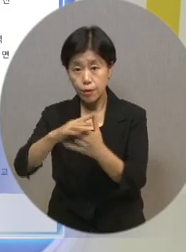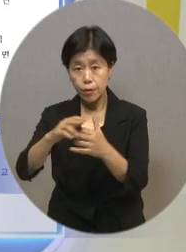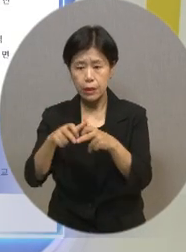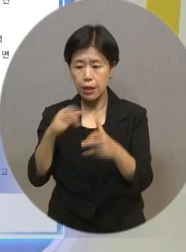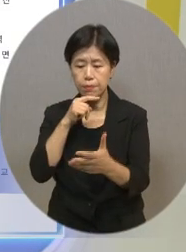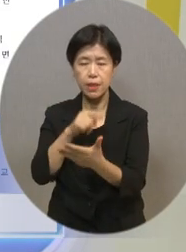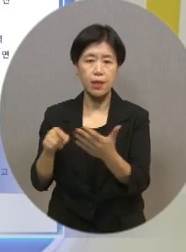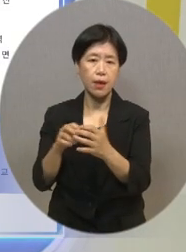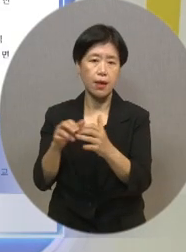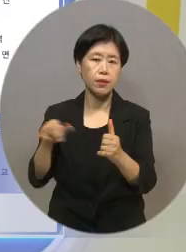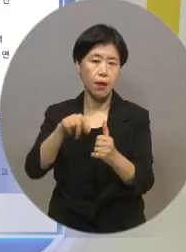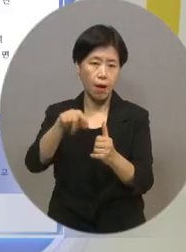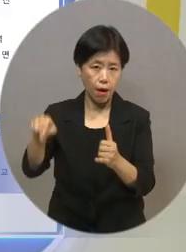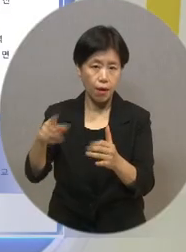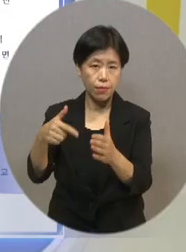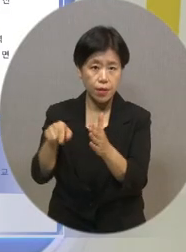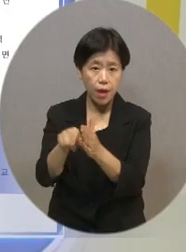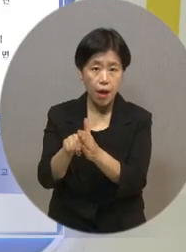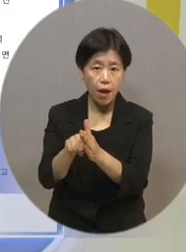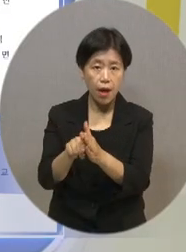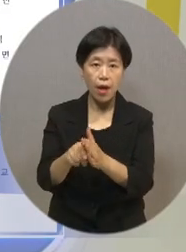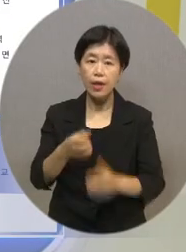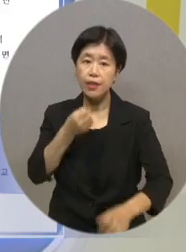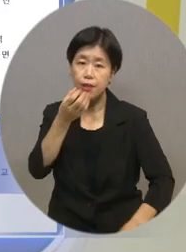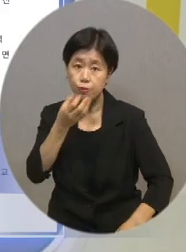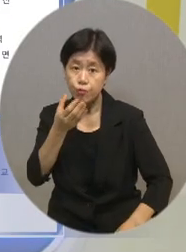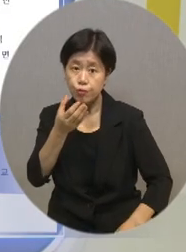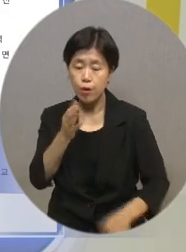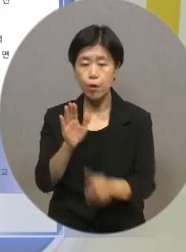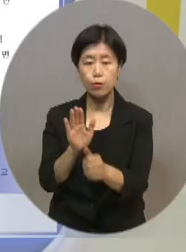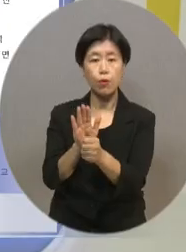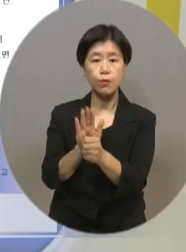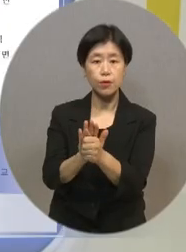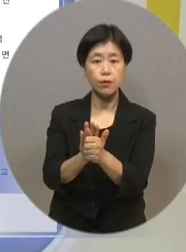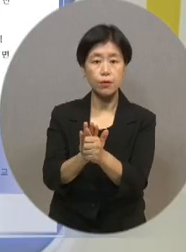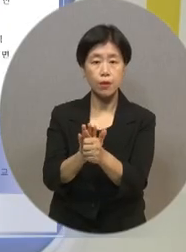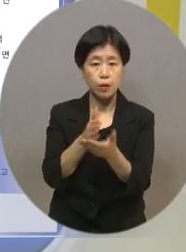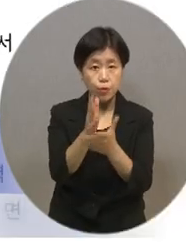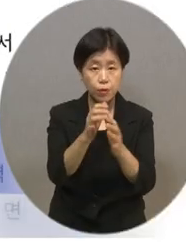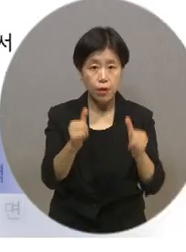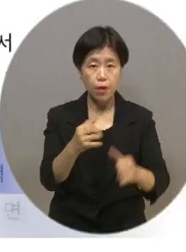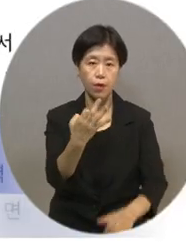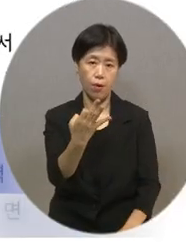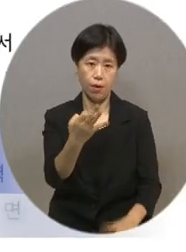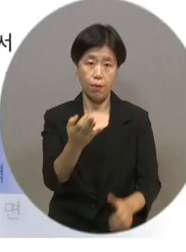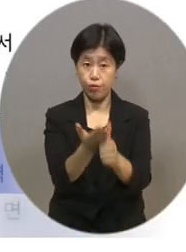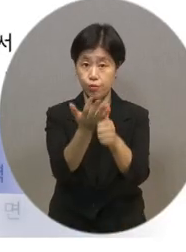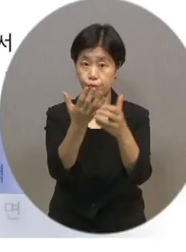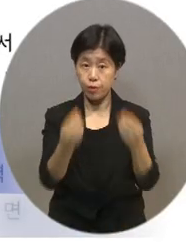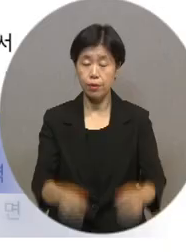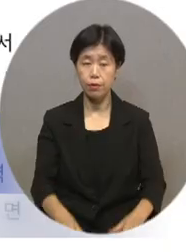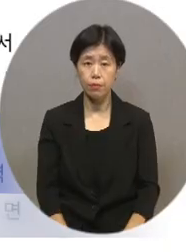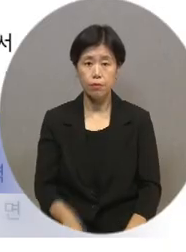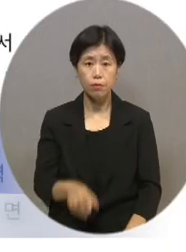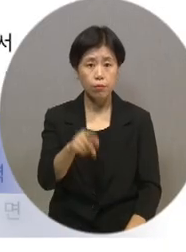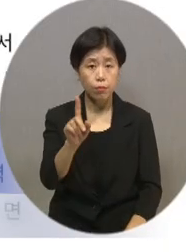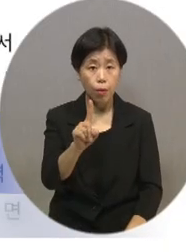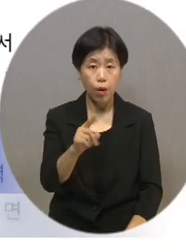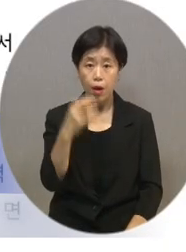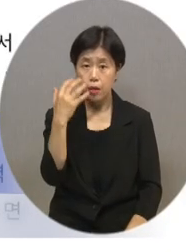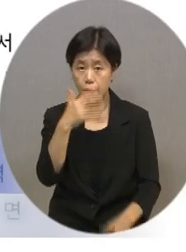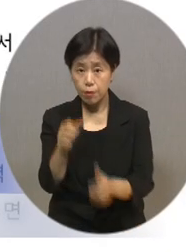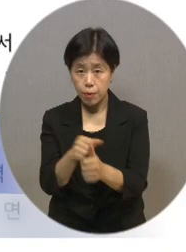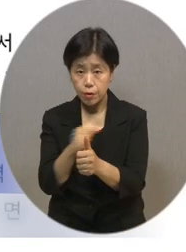피해자를 위한 진술조력인 네명을 신규 양성했다고 밝혔습니다 진술조력인 성폭력